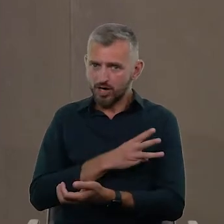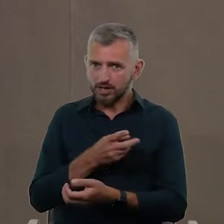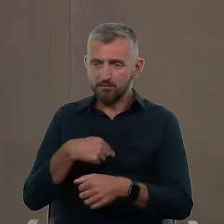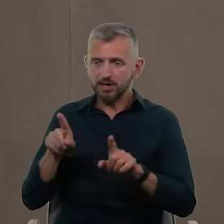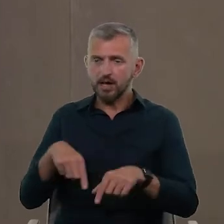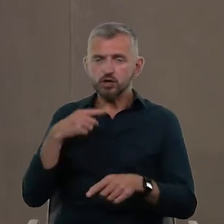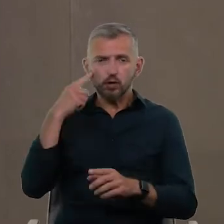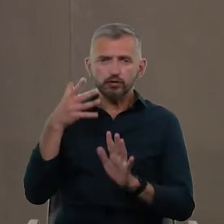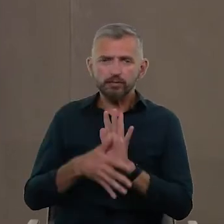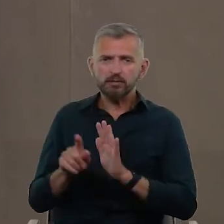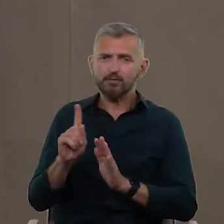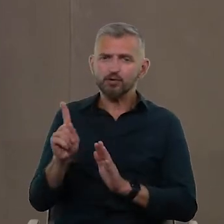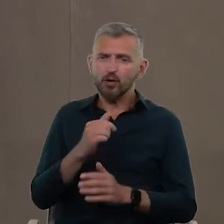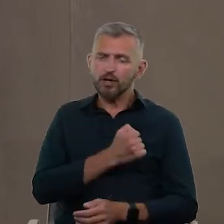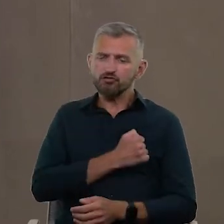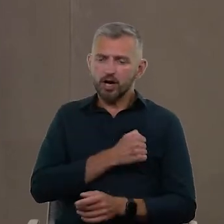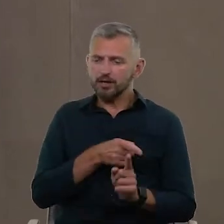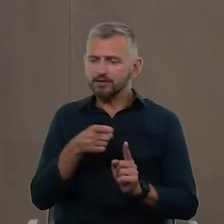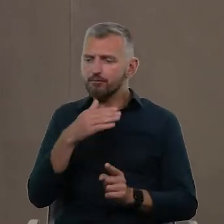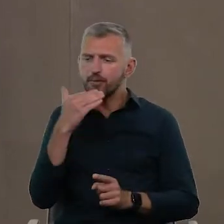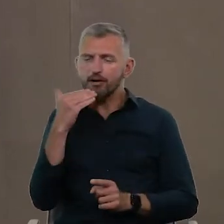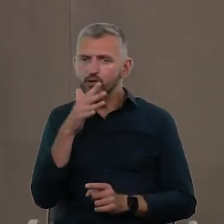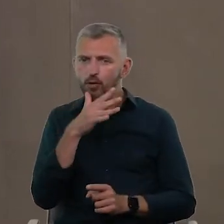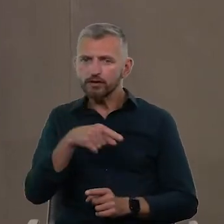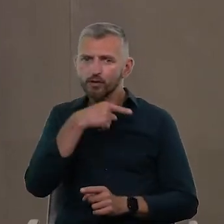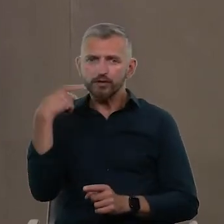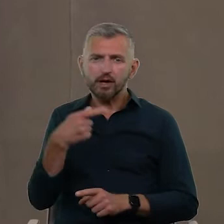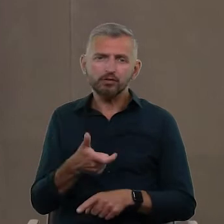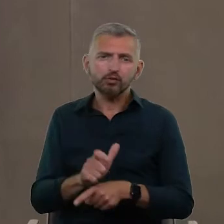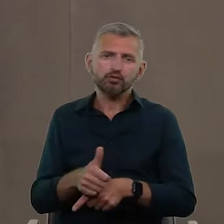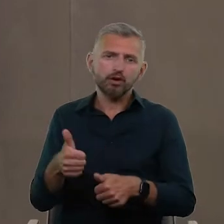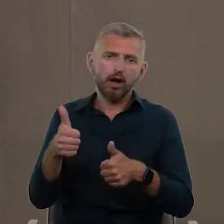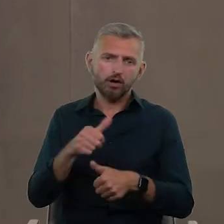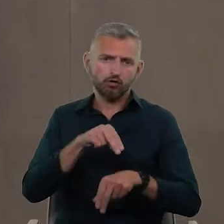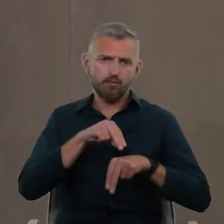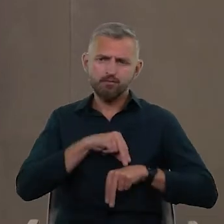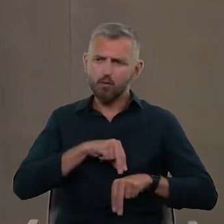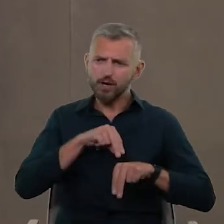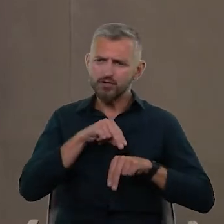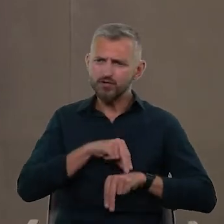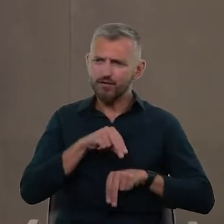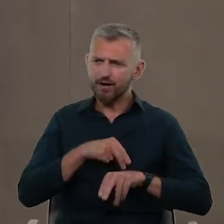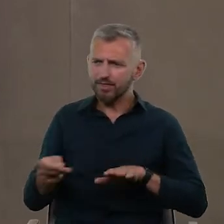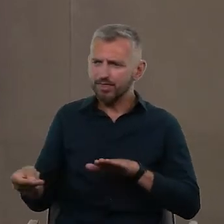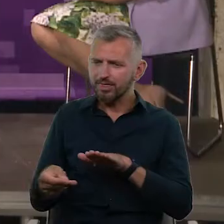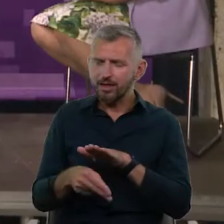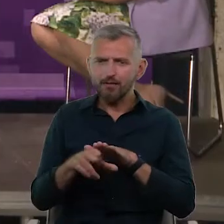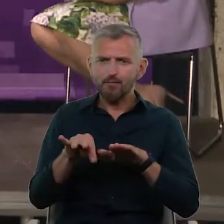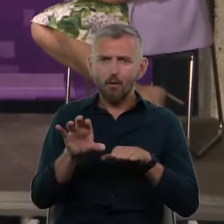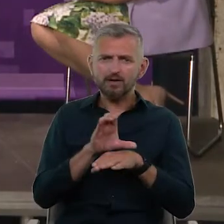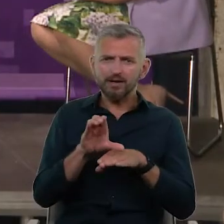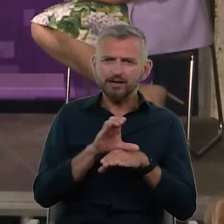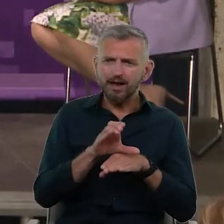теж розуміємо, що, на жаль, за багато років росіяни дуже гарно попрацювали по секретаріатам, по структурам,